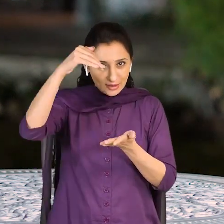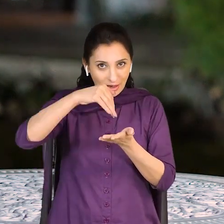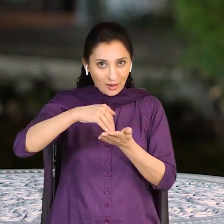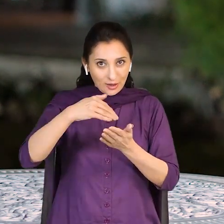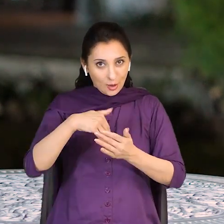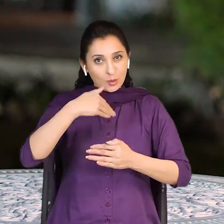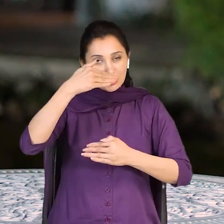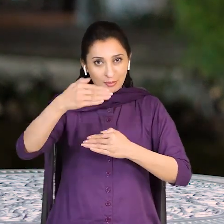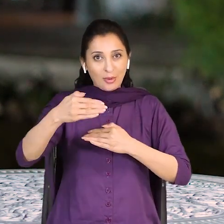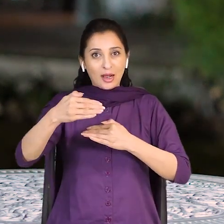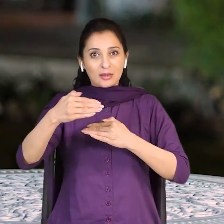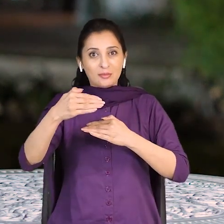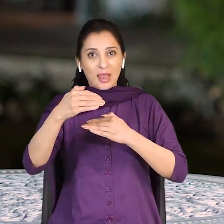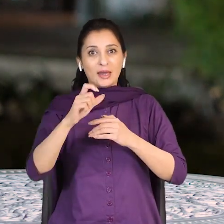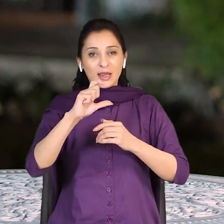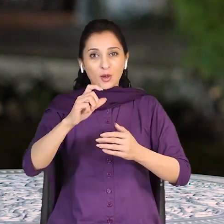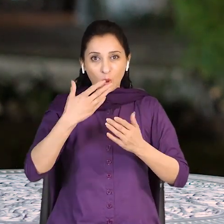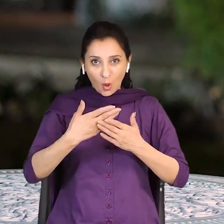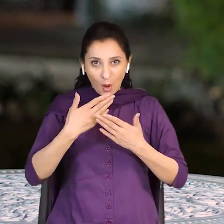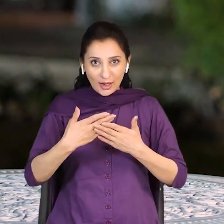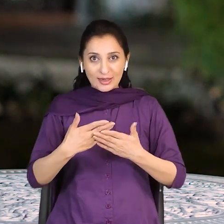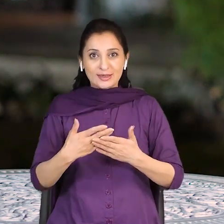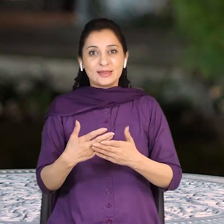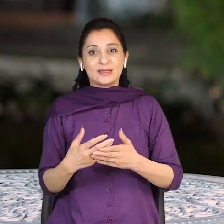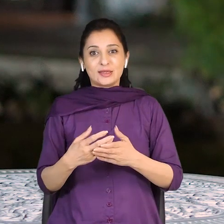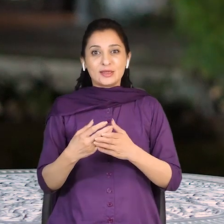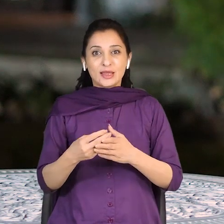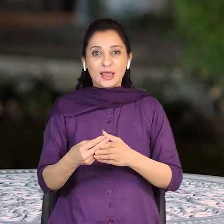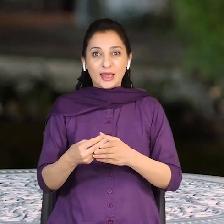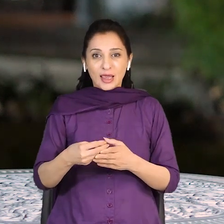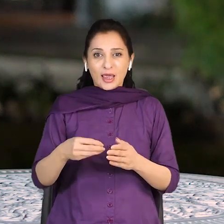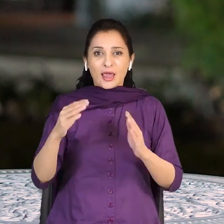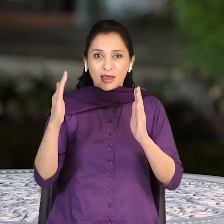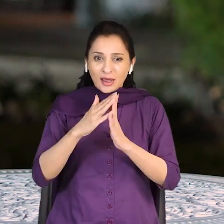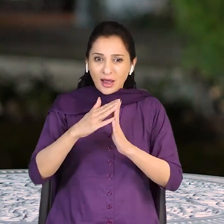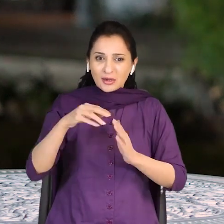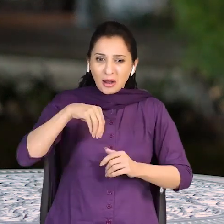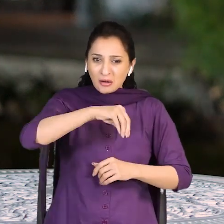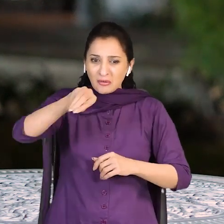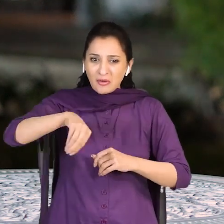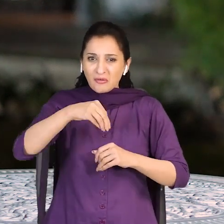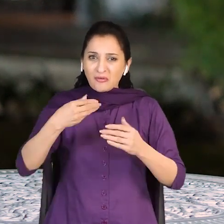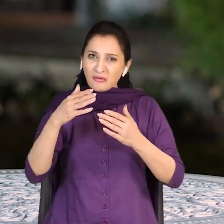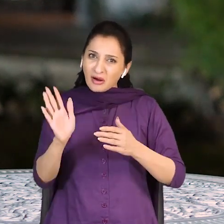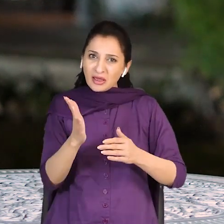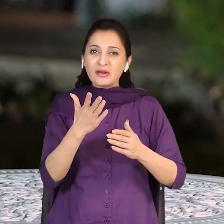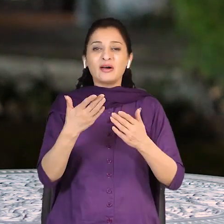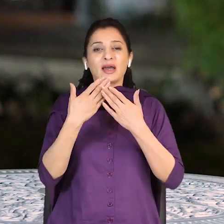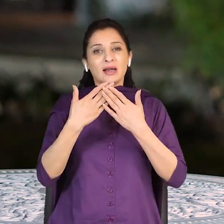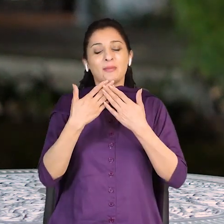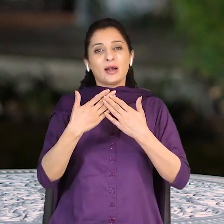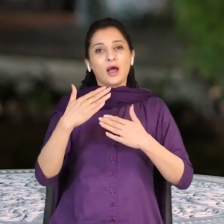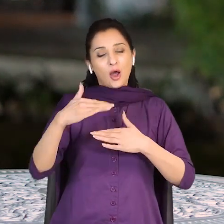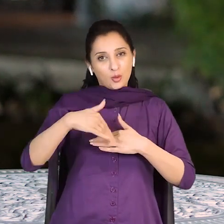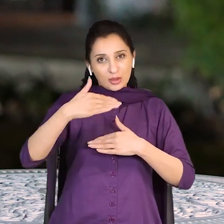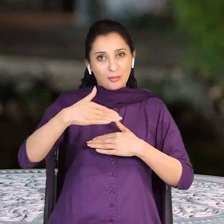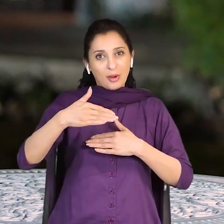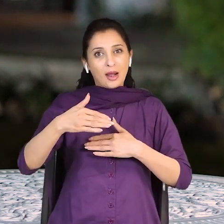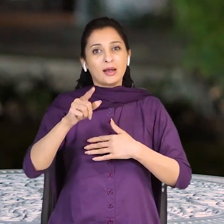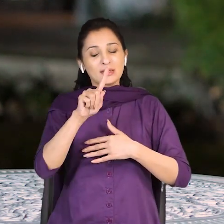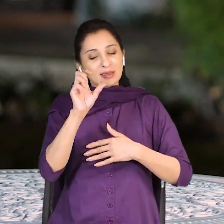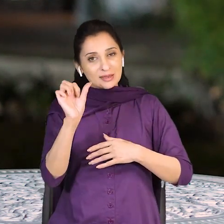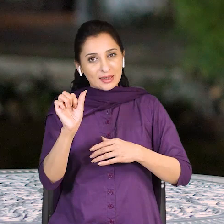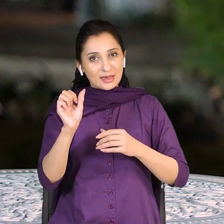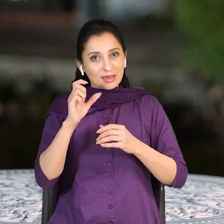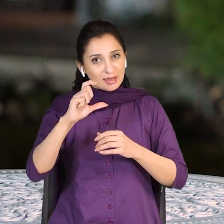मैं यहाँ पर पाकिस्तान जब आई तो मैंने कॉलेज ऑफ होम इकोनॉमिक्स से बीएससी एमएससी टेक्सटाइल्स में और एंड लेटर देन